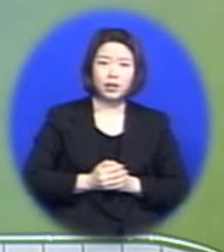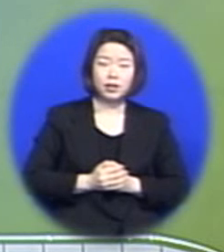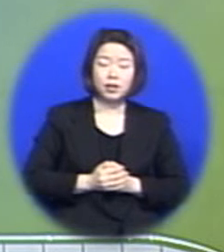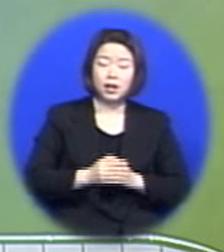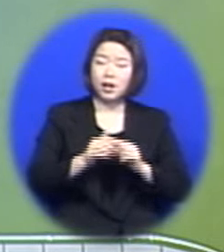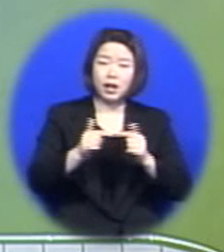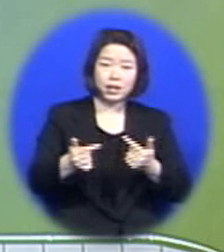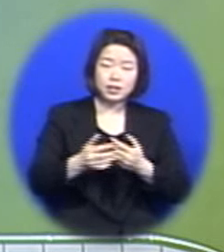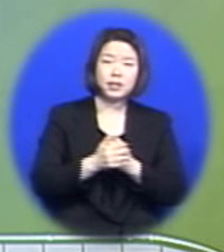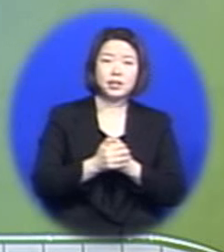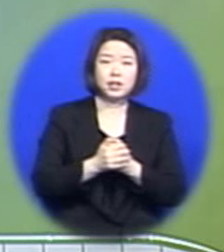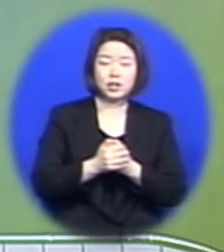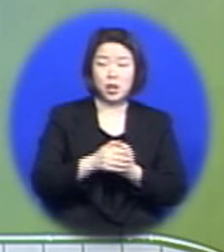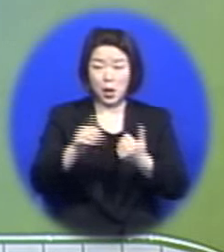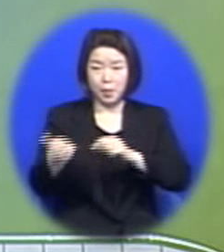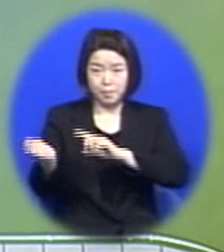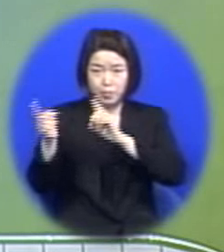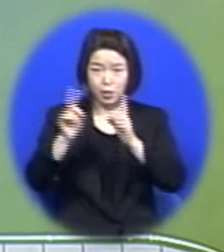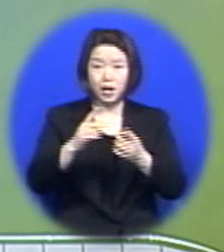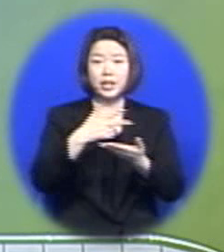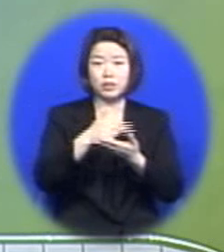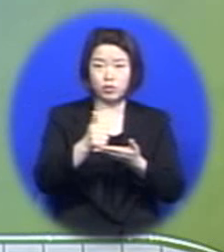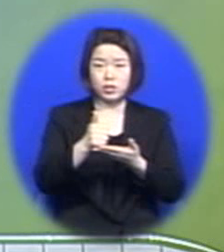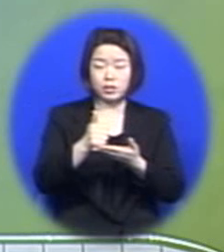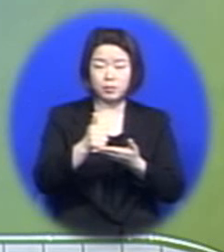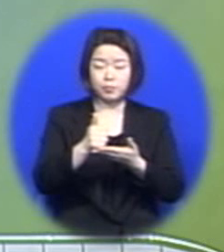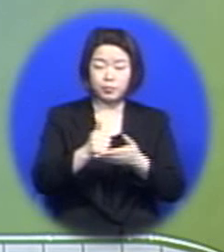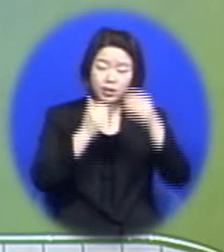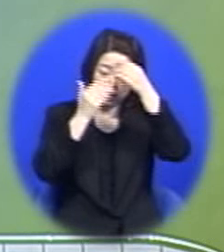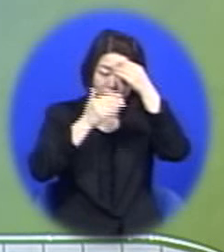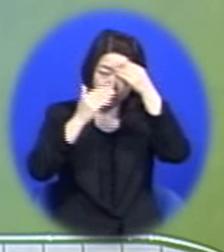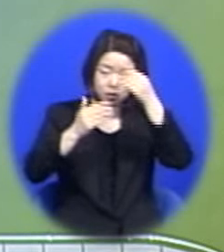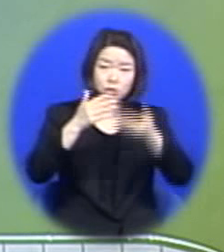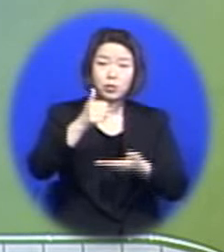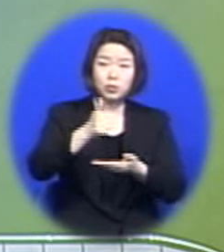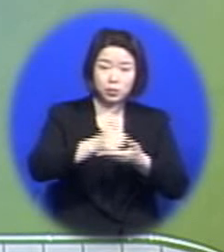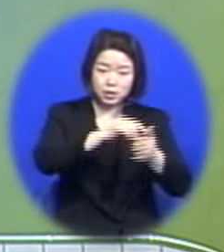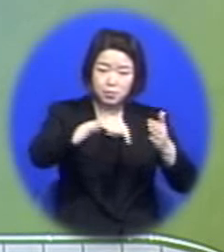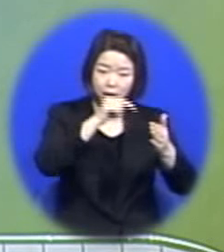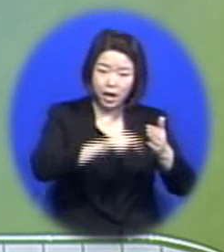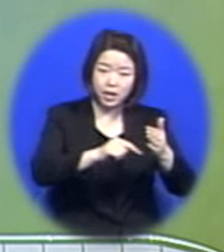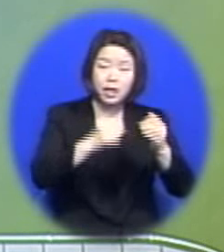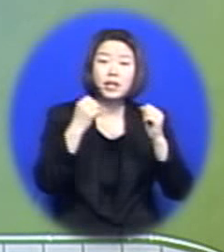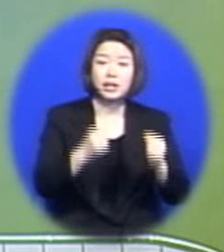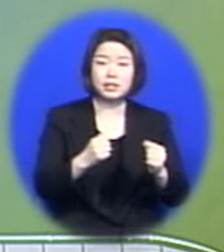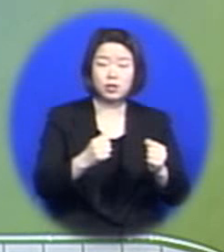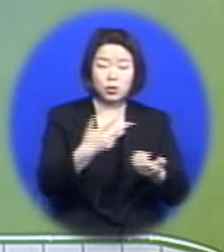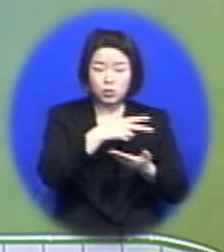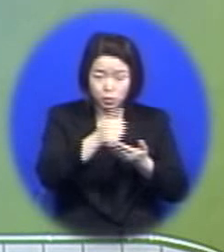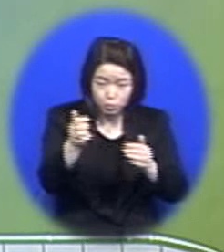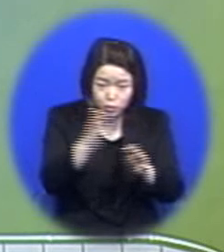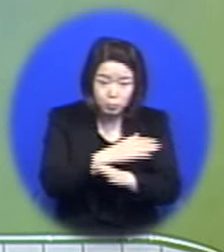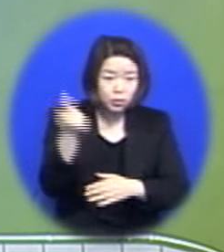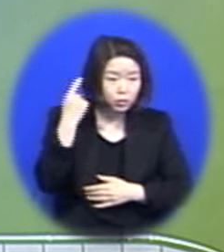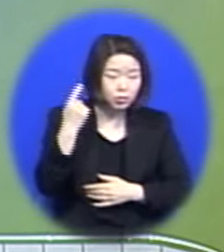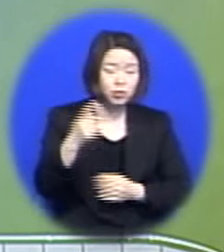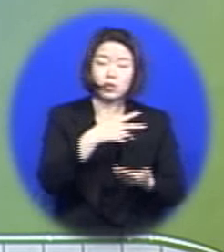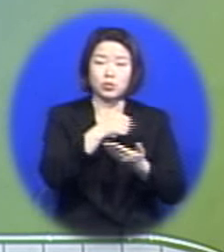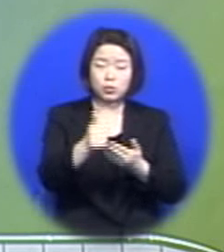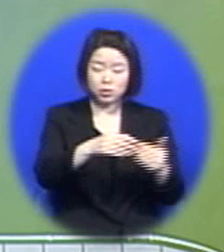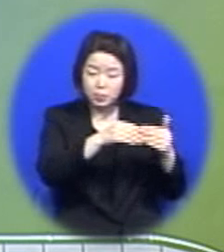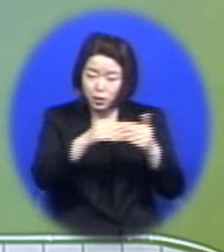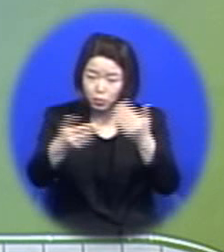아니, 부활의 주님, 주님이 성도님 안에 계십니다. 주님으로부터 들으세요. 주님이 인도해 주실